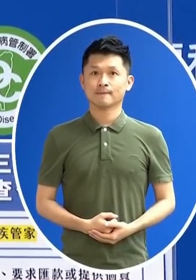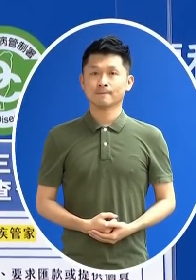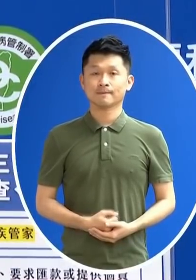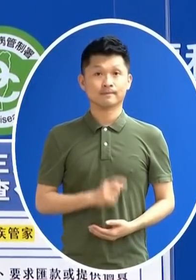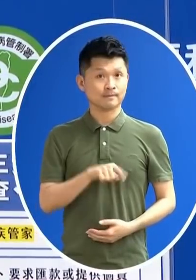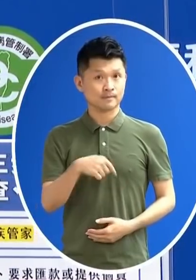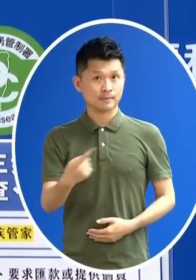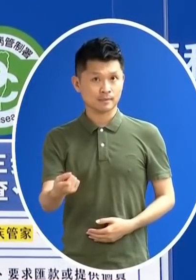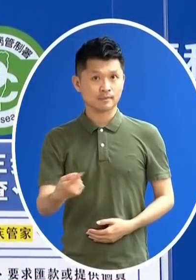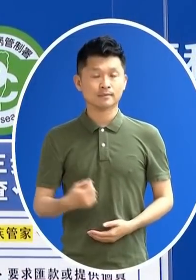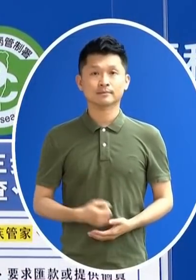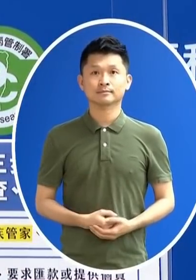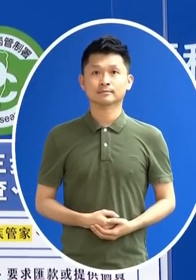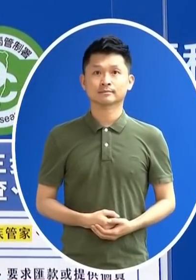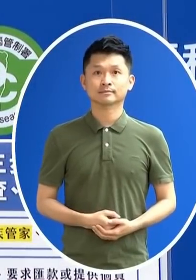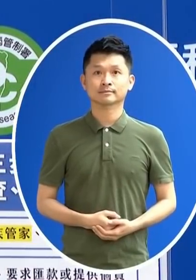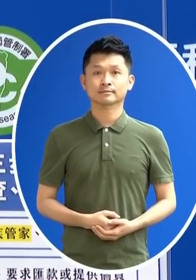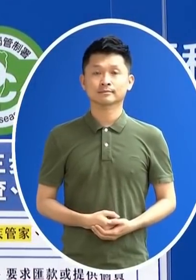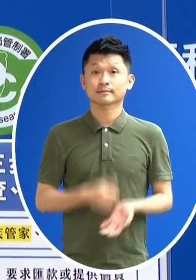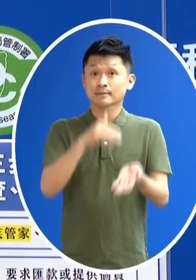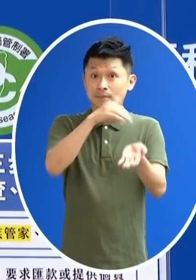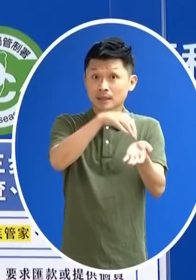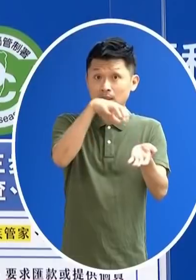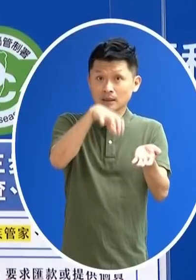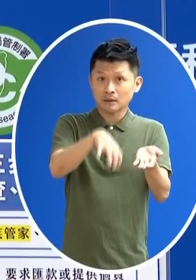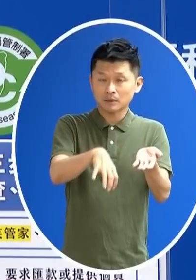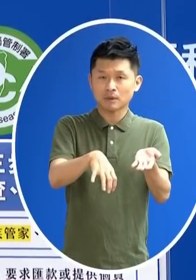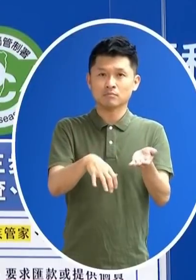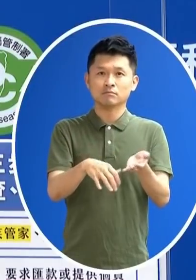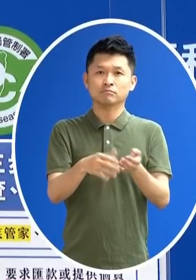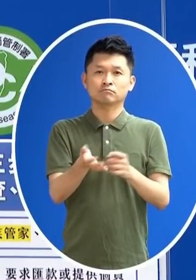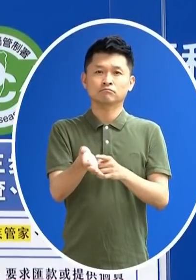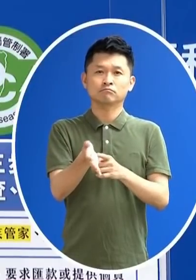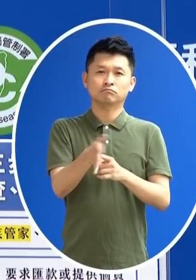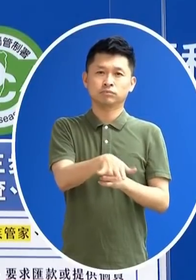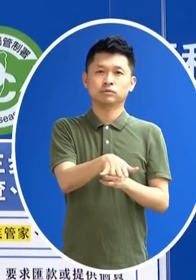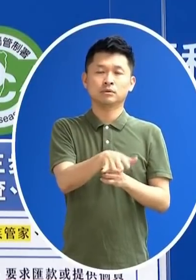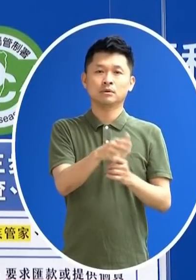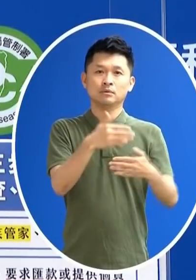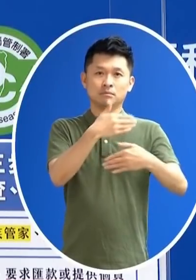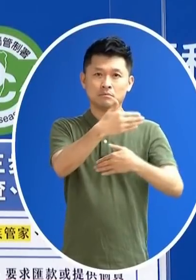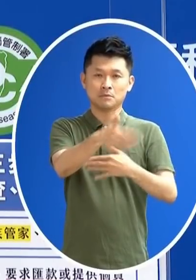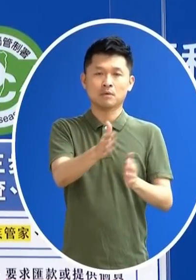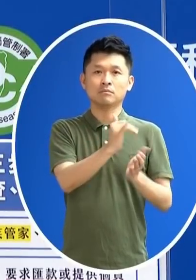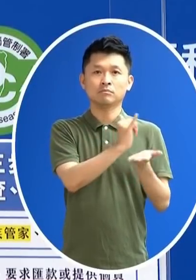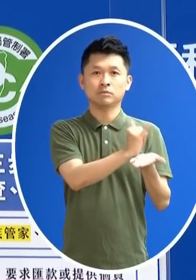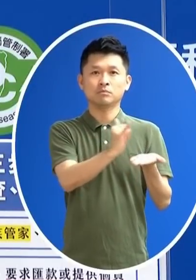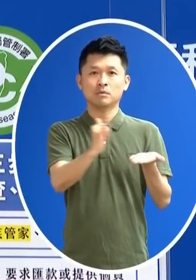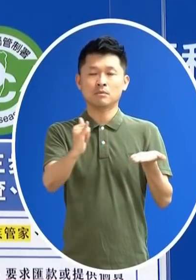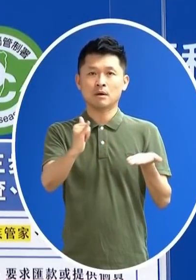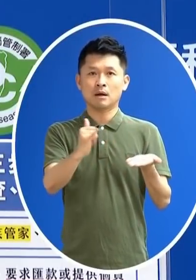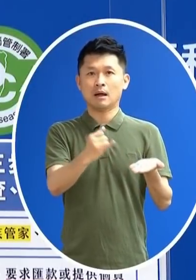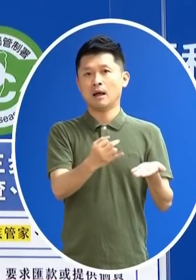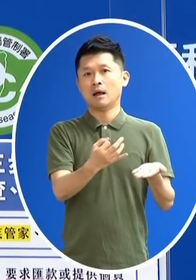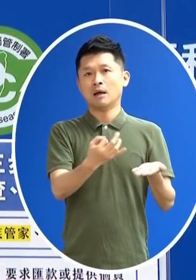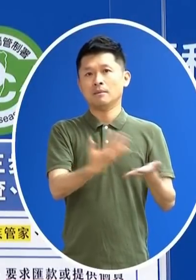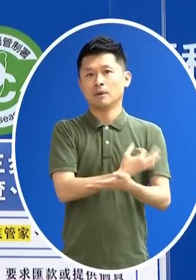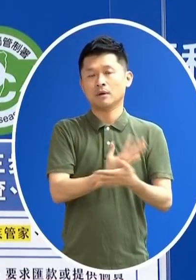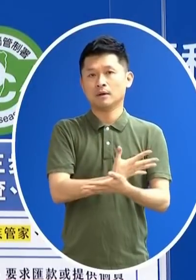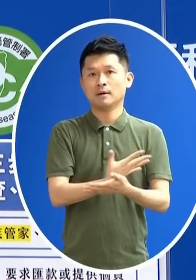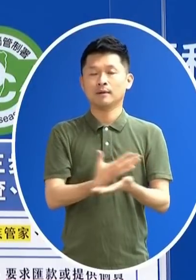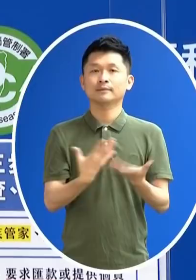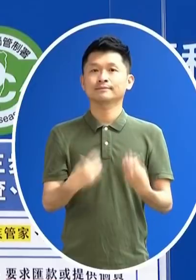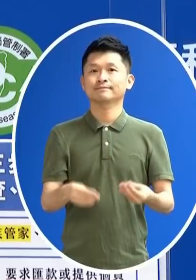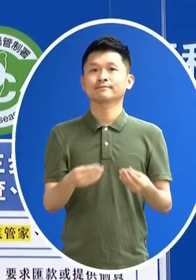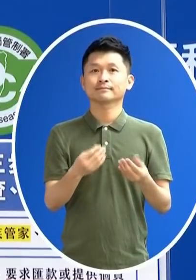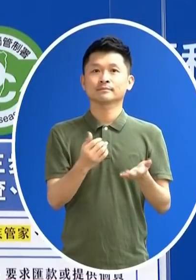接下来这一则也是在医院太平间已经收不了这么多的患者，只能把患者遗体遗弃